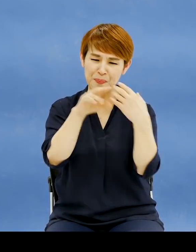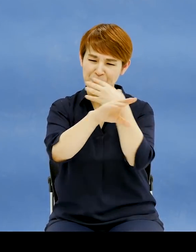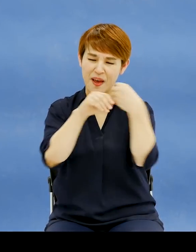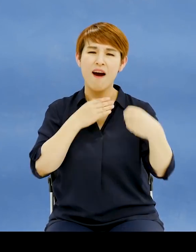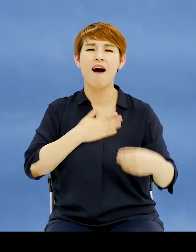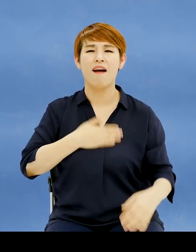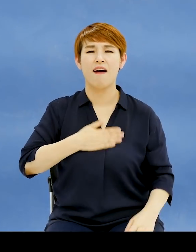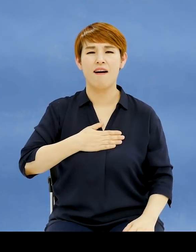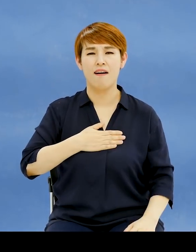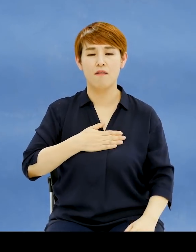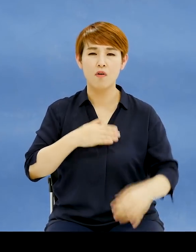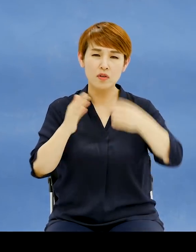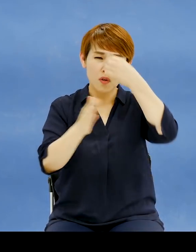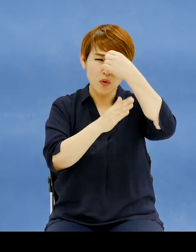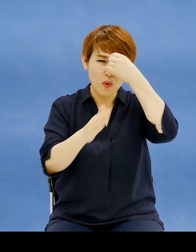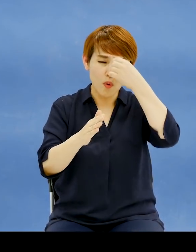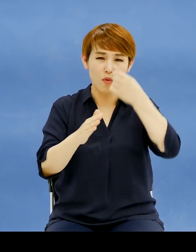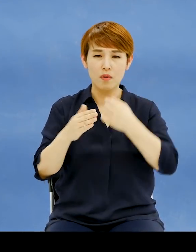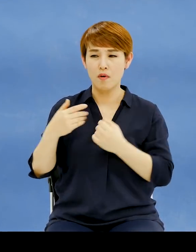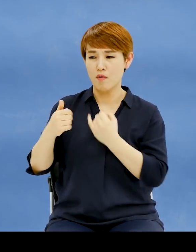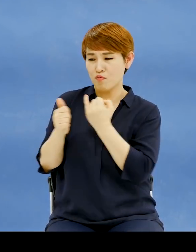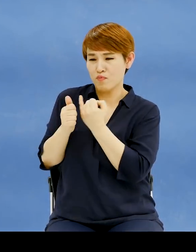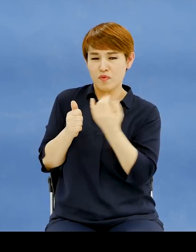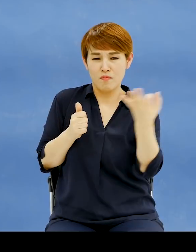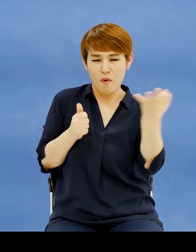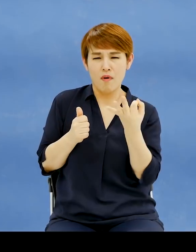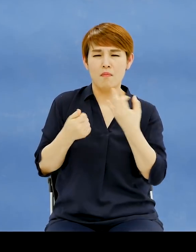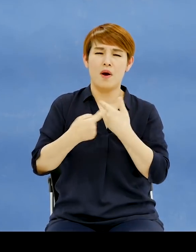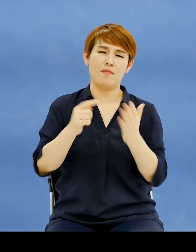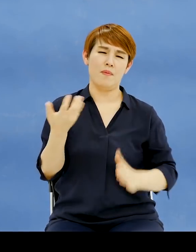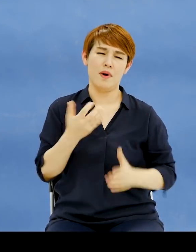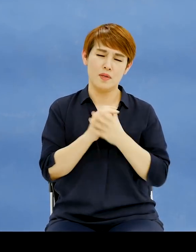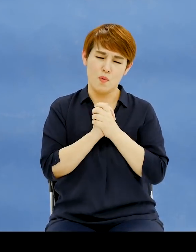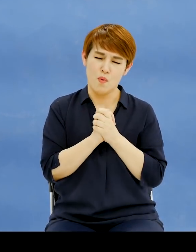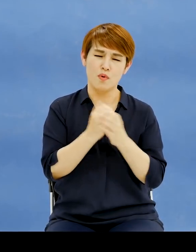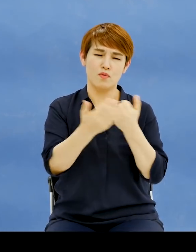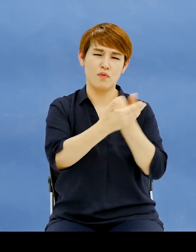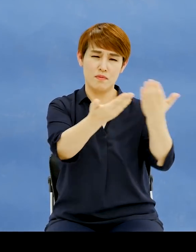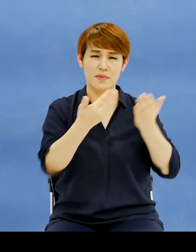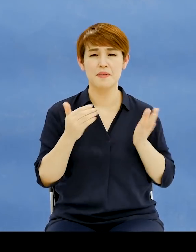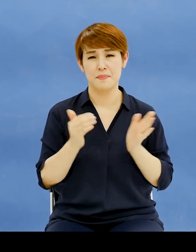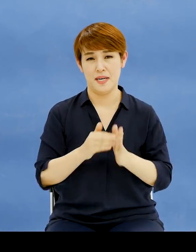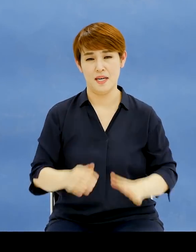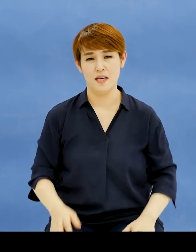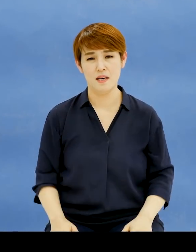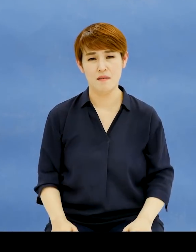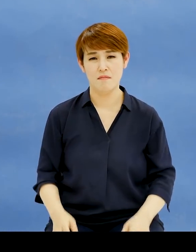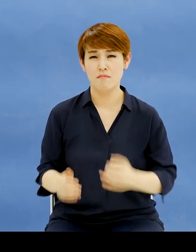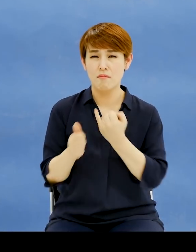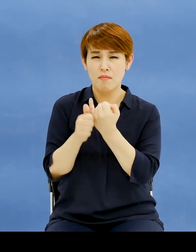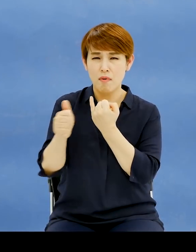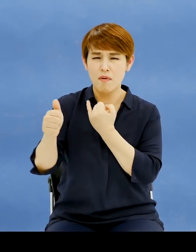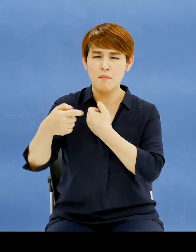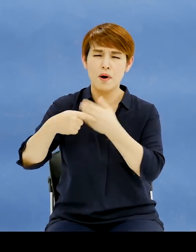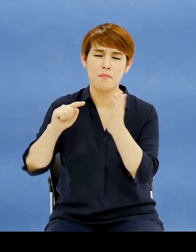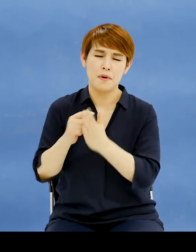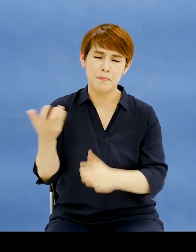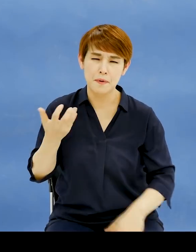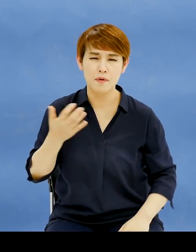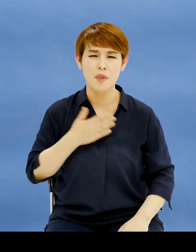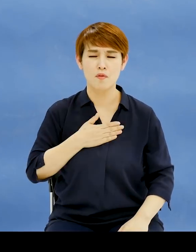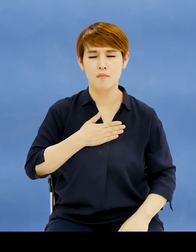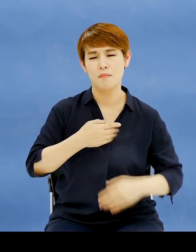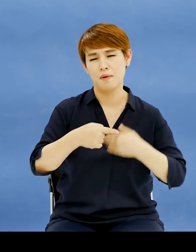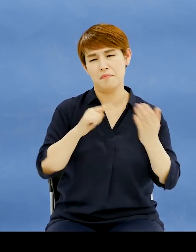서로 잘 알아요. 예. 그러니까 저희 교회 성도님들 마음 더 아프셔서 막 기도해 주시고 이랬는데 목사님도 마음이 진짜